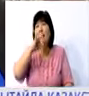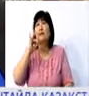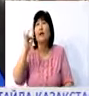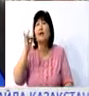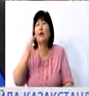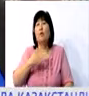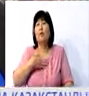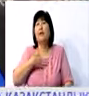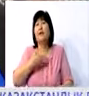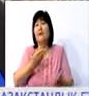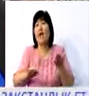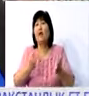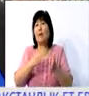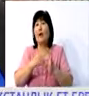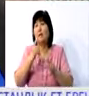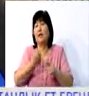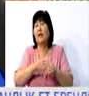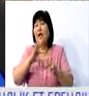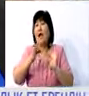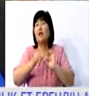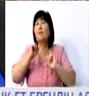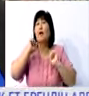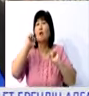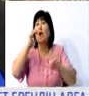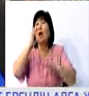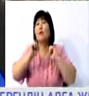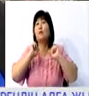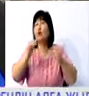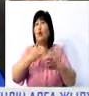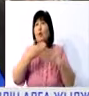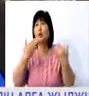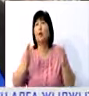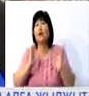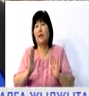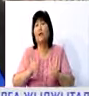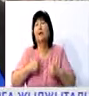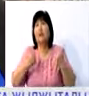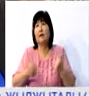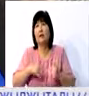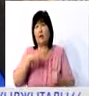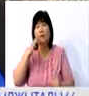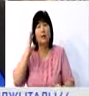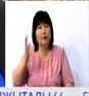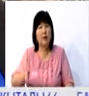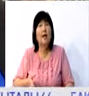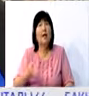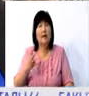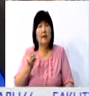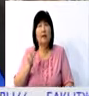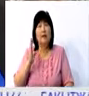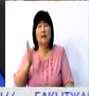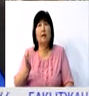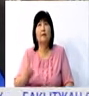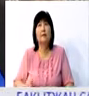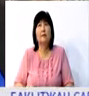менің салмағымда олимпиада чемпионы, әлем чемпионы жоқ, деп Мұхтар хан ағамыз күміс жүлдегер болған. Енді Құдай қаласа Мұхтар